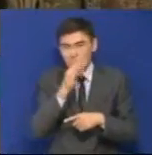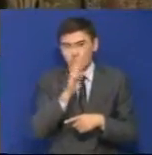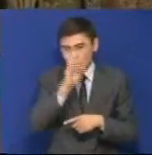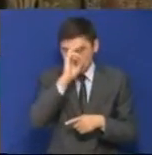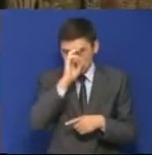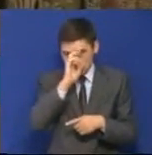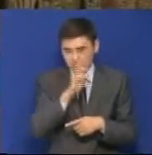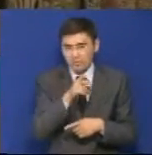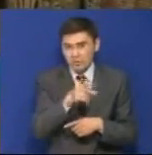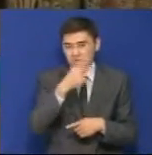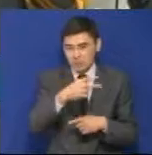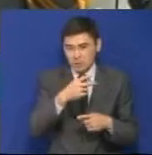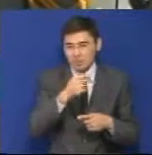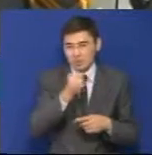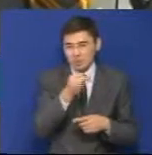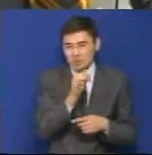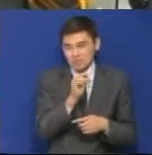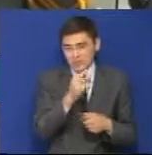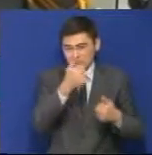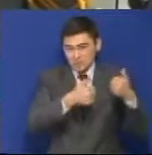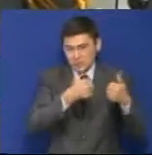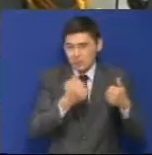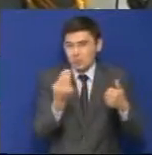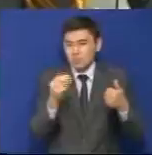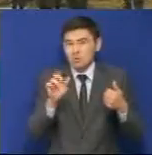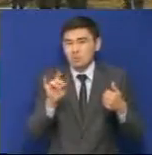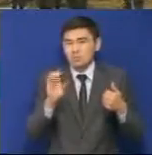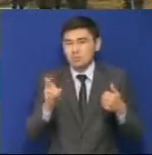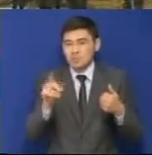жарысқа қатысатын үздік команданы анықтау үшін Шүлбі кентінде